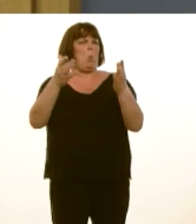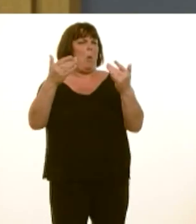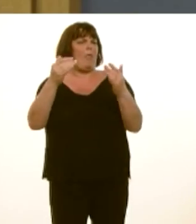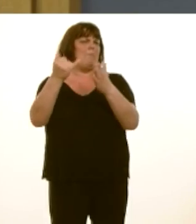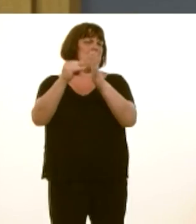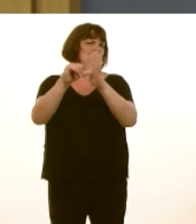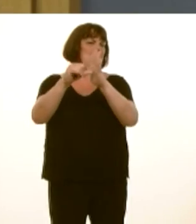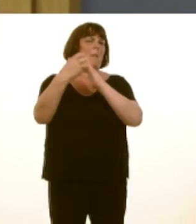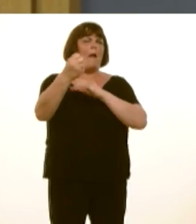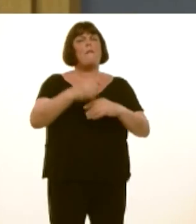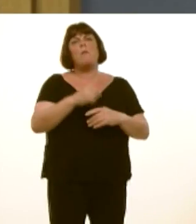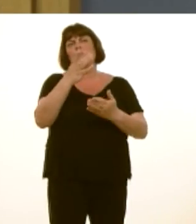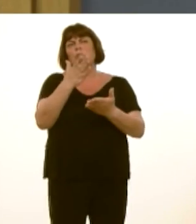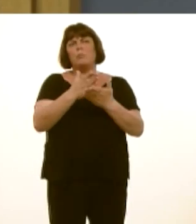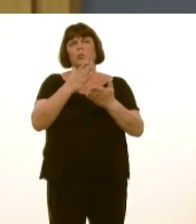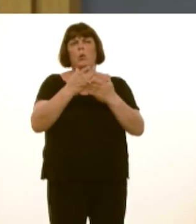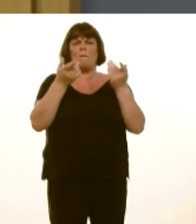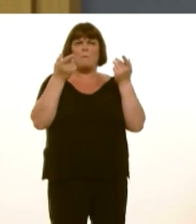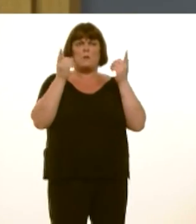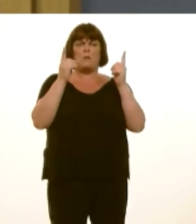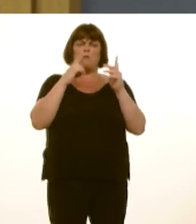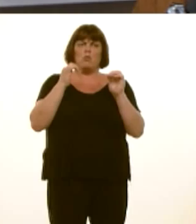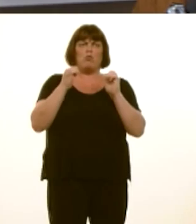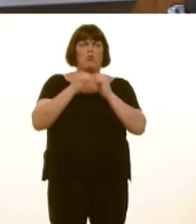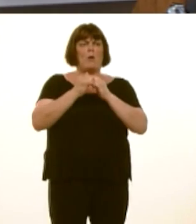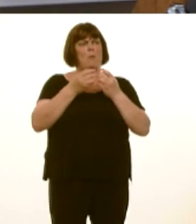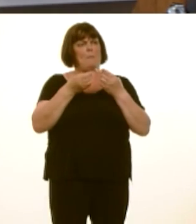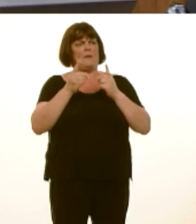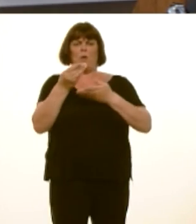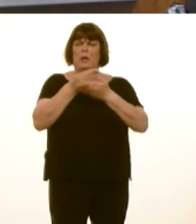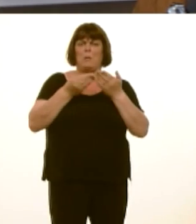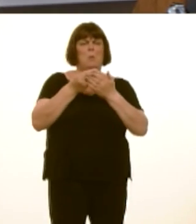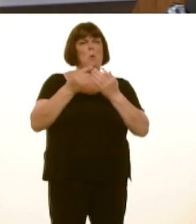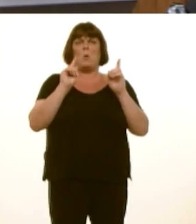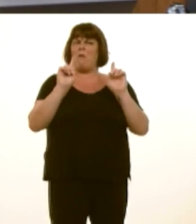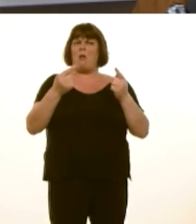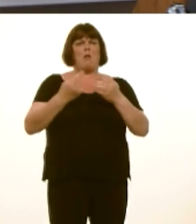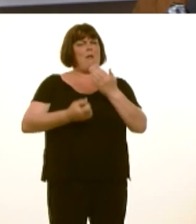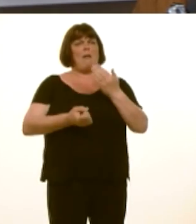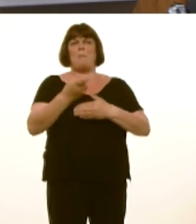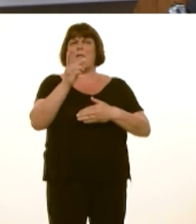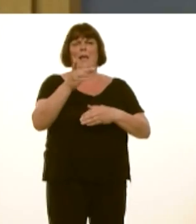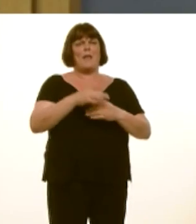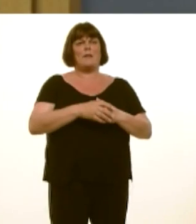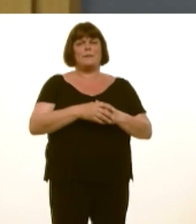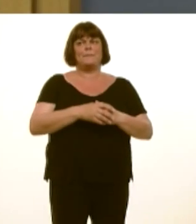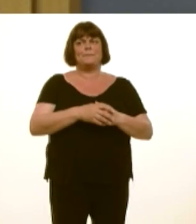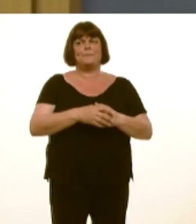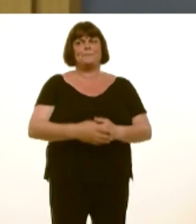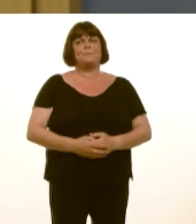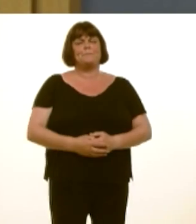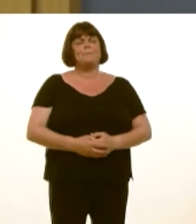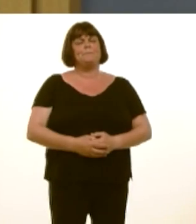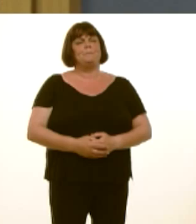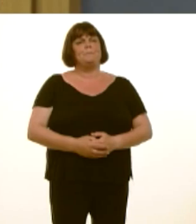Weinidog economi na allwn ni adael diwydiant mor bwysig a hyn i siawns. Rwan ma'n ar ran o borthladd Caergybi, allai gael